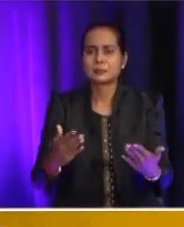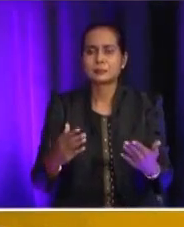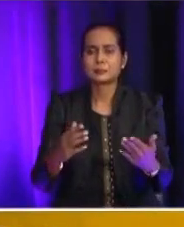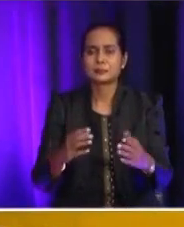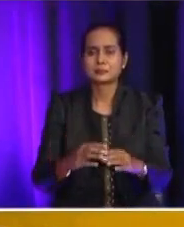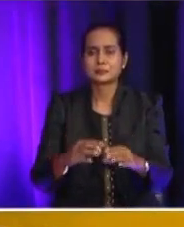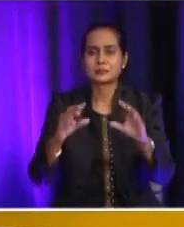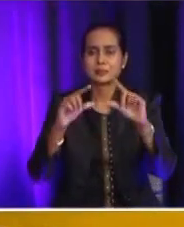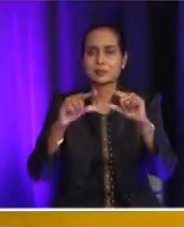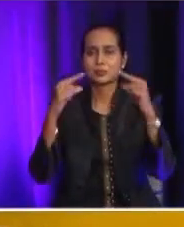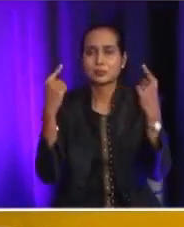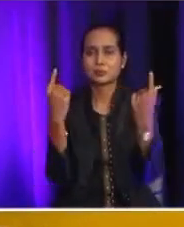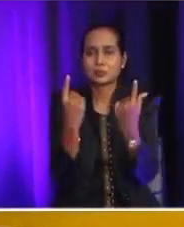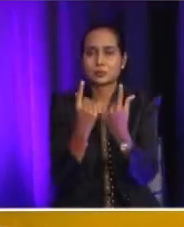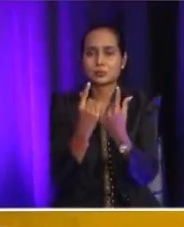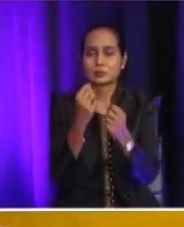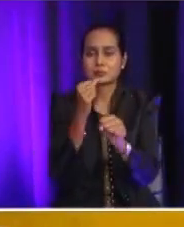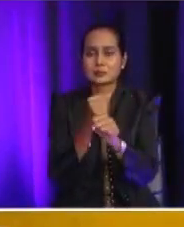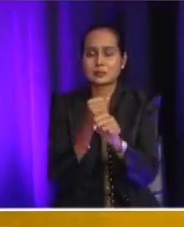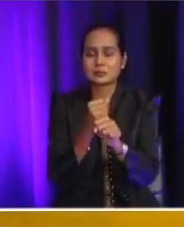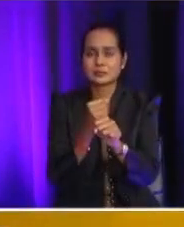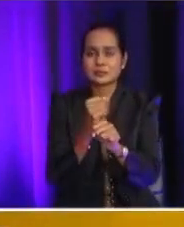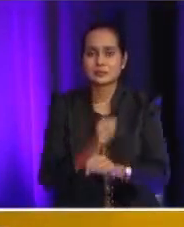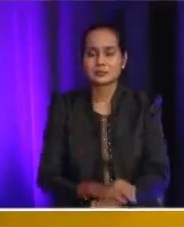lagi, belia? Golongan pekerja, siapa nak bagi